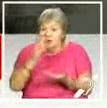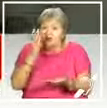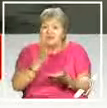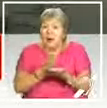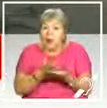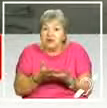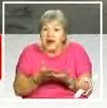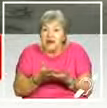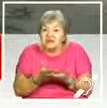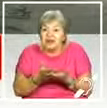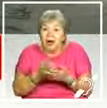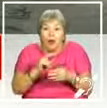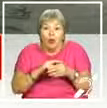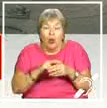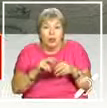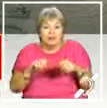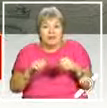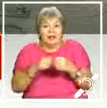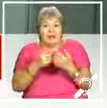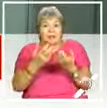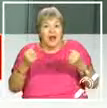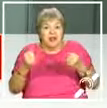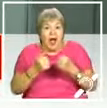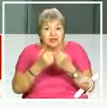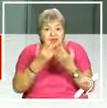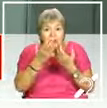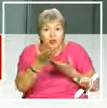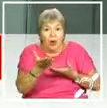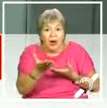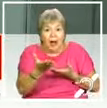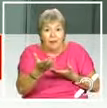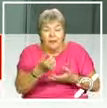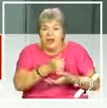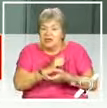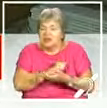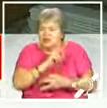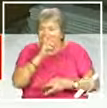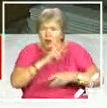stabili în ce împrejurări s-a produs accidentul. Inspectorii vor